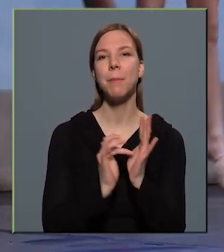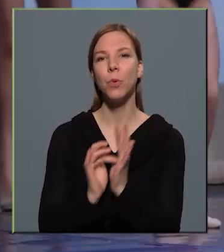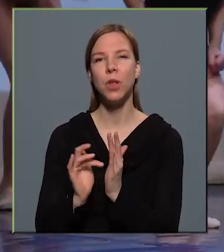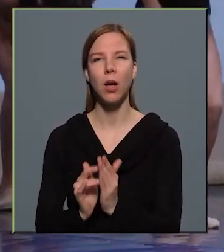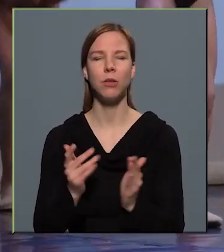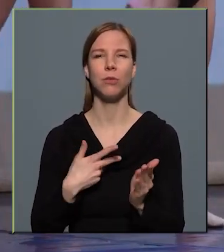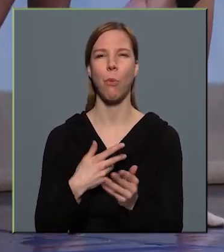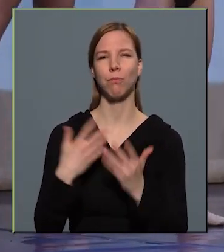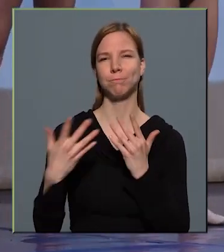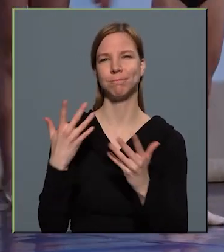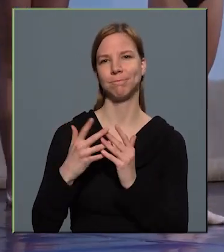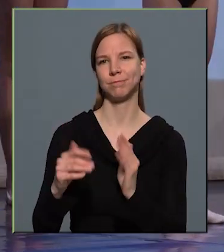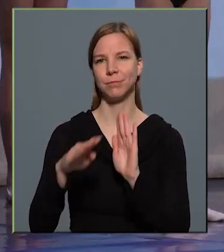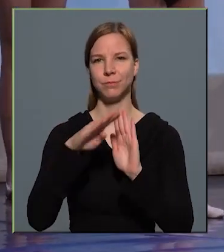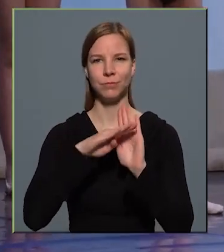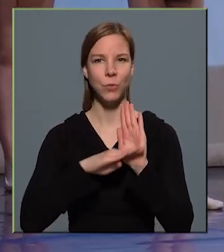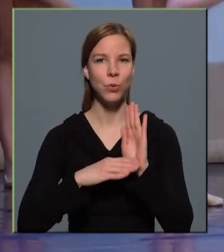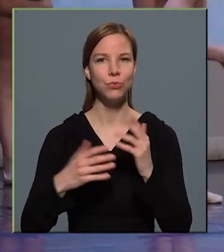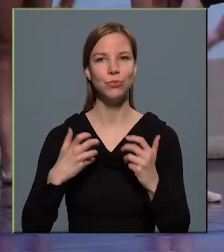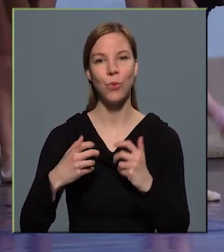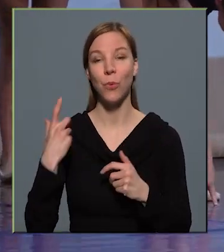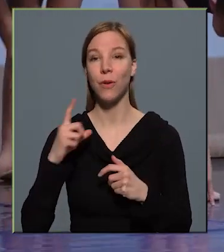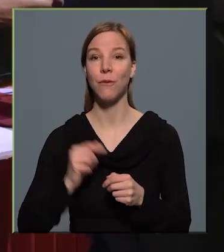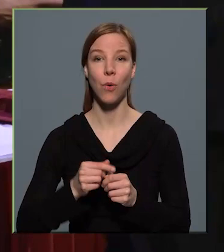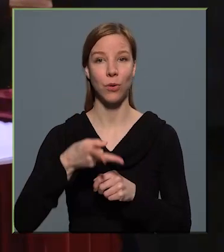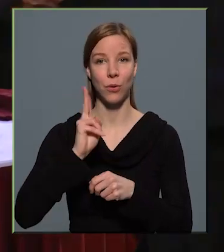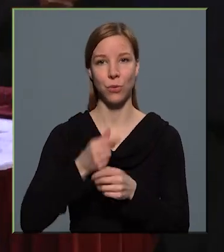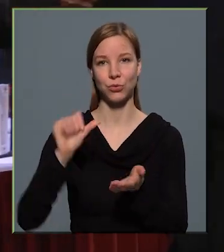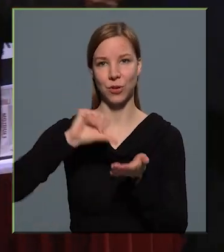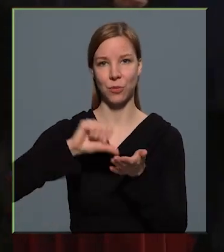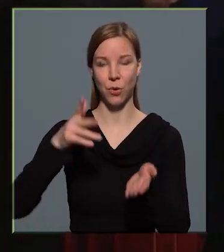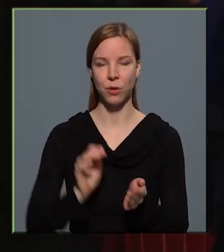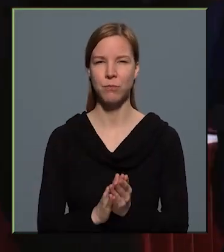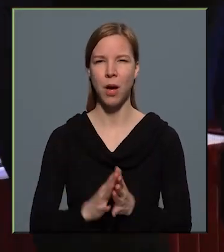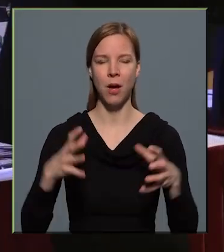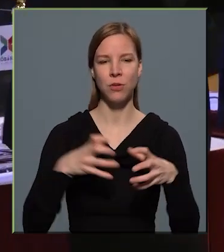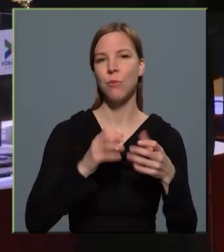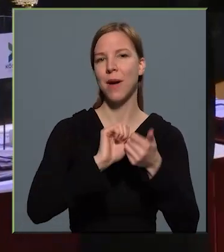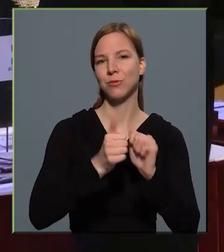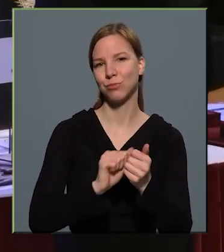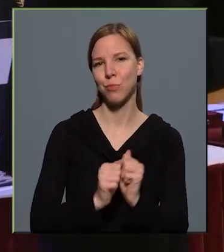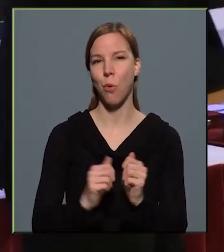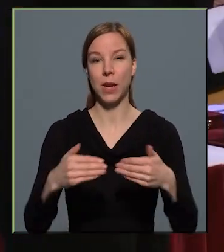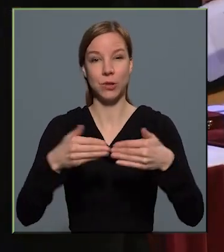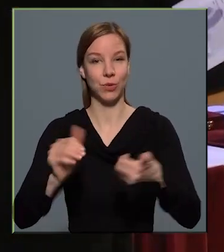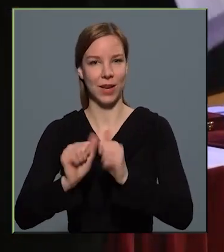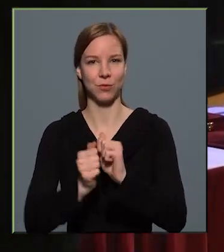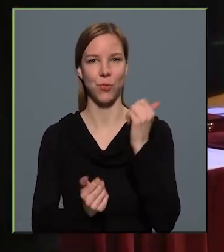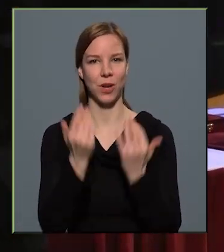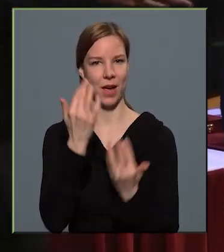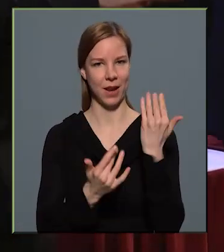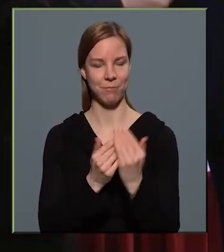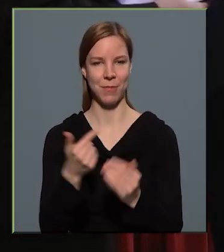látványos produkciókkal színesített ünnepségen a Kőrösiben. A tömegsport és az élsport eredményei egyaránt